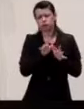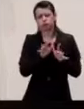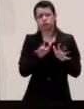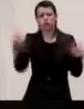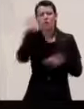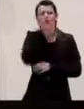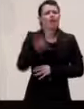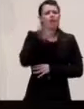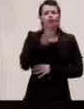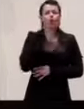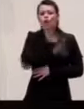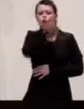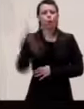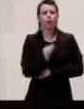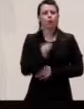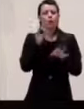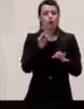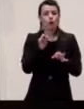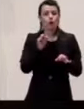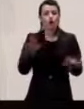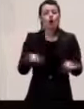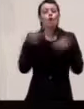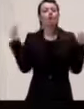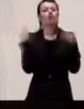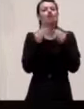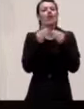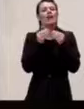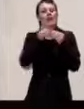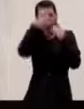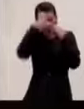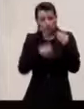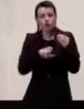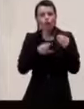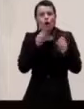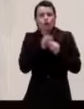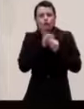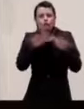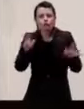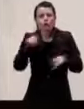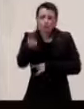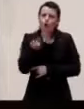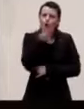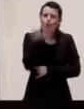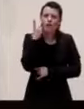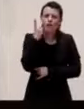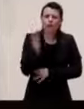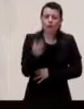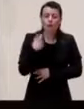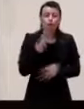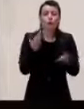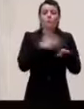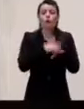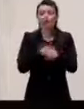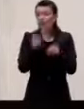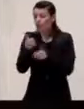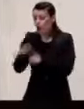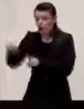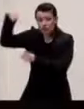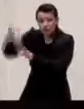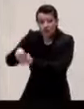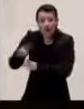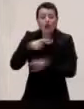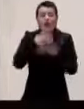partire dai primi di gennaio, che ha portato e porterà, ne vedremo i dati, la mortalità dentro gli ospedali, sul territorio